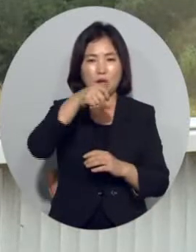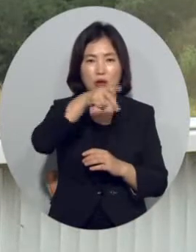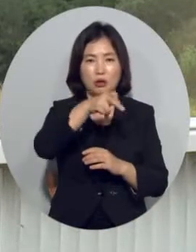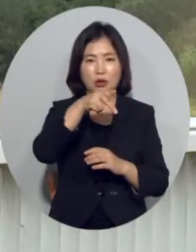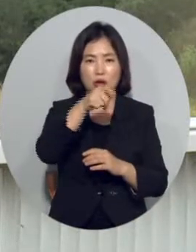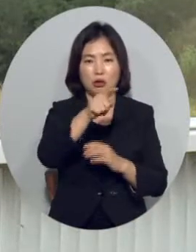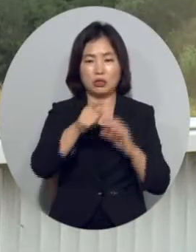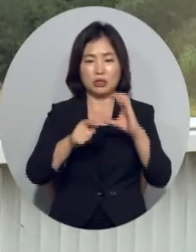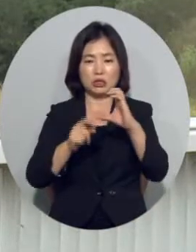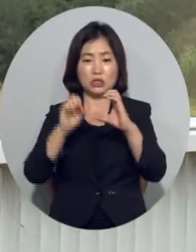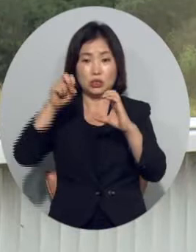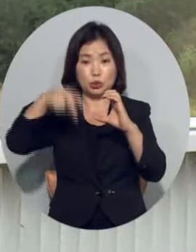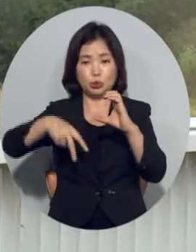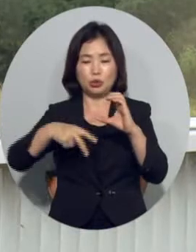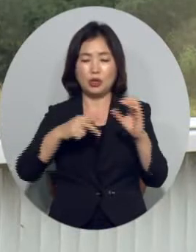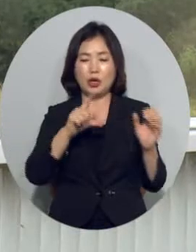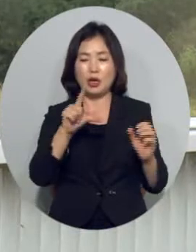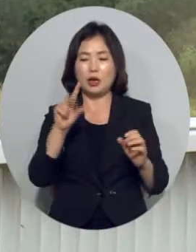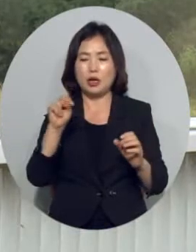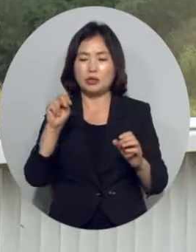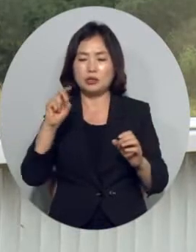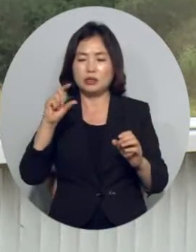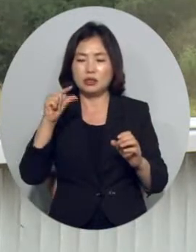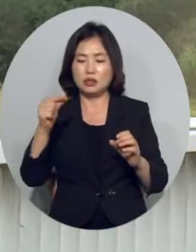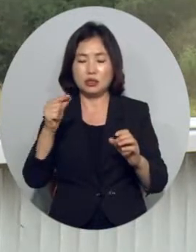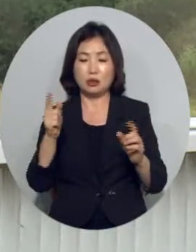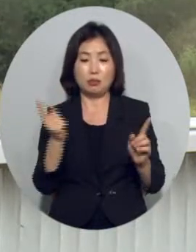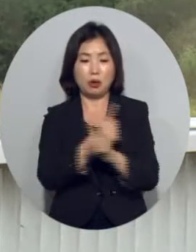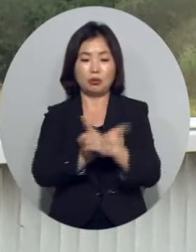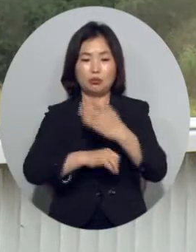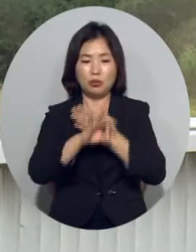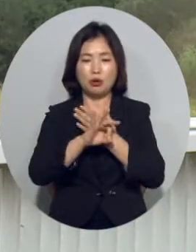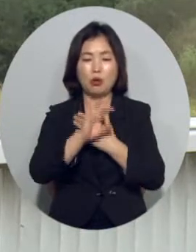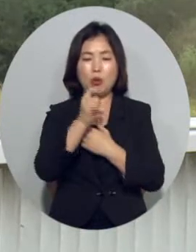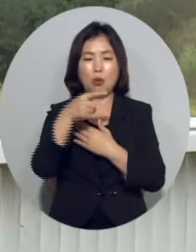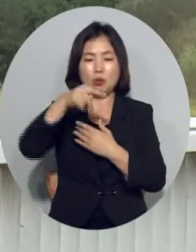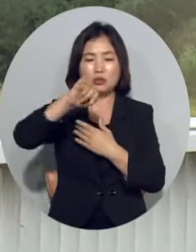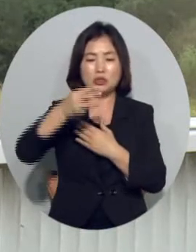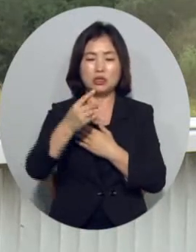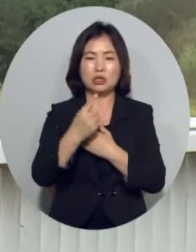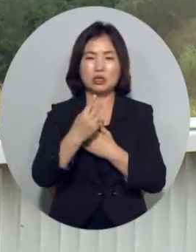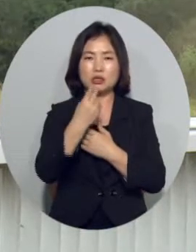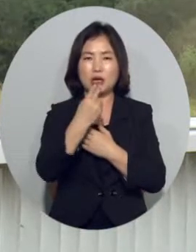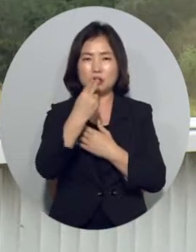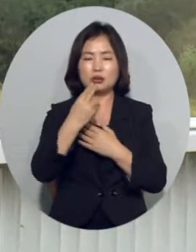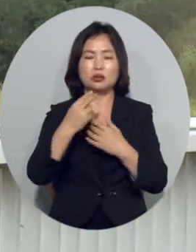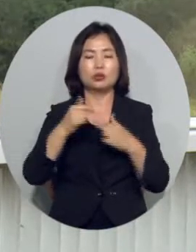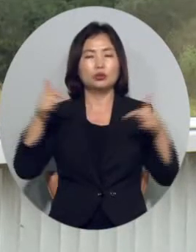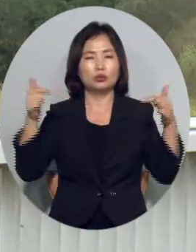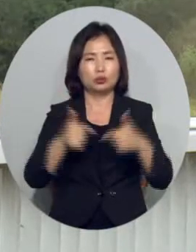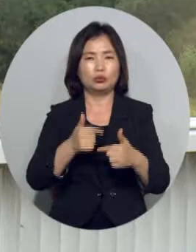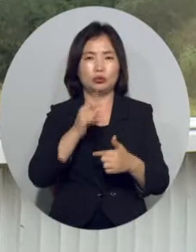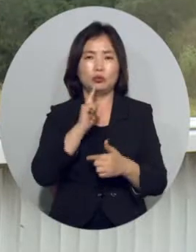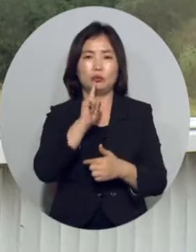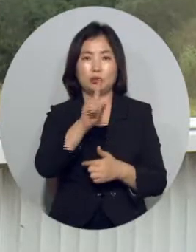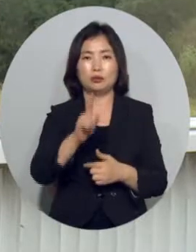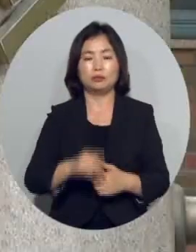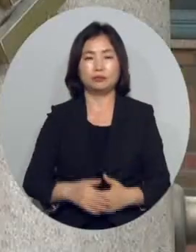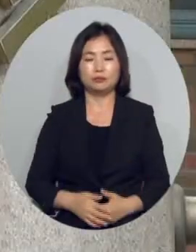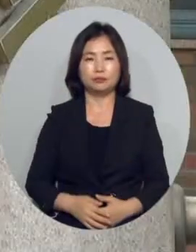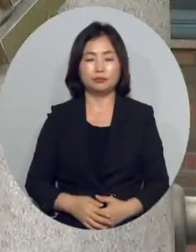때문으로 lng 로 바꾸기만 해도 온실가스 배출량은 자연스럽게 줄어들 것이라고 주장합니다